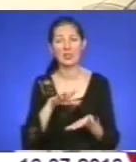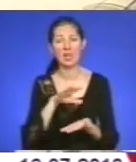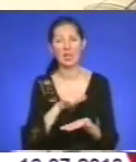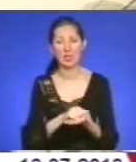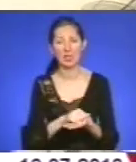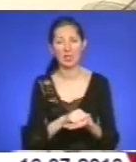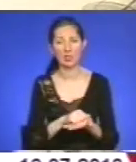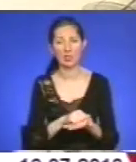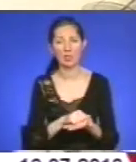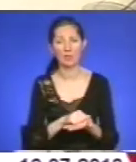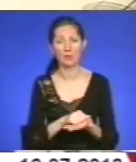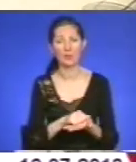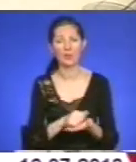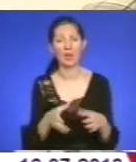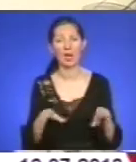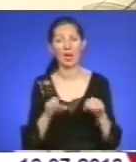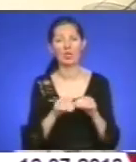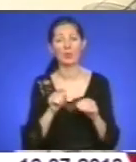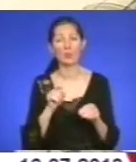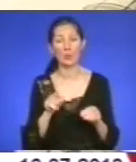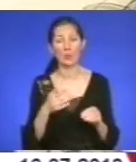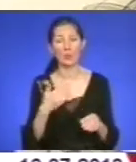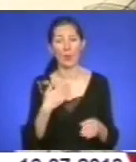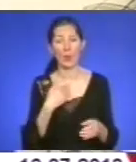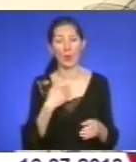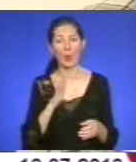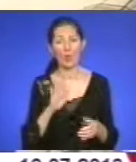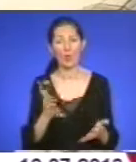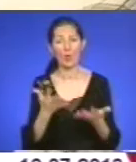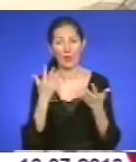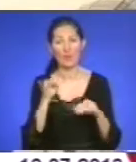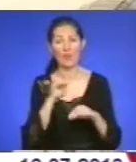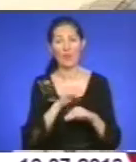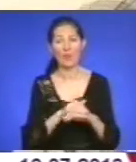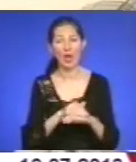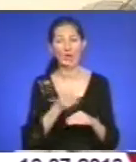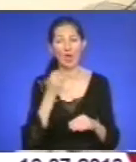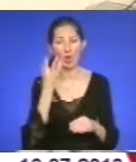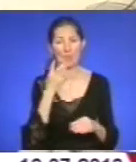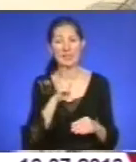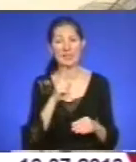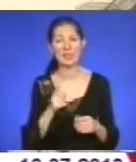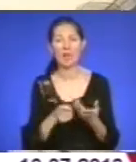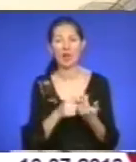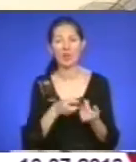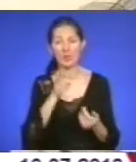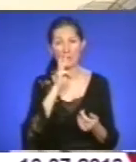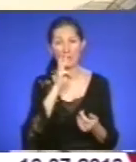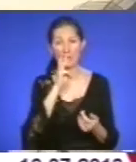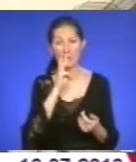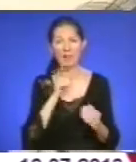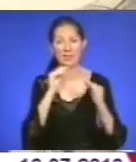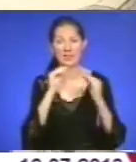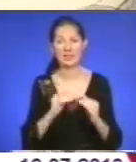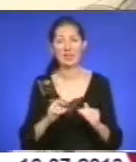зайнятості. Разом з тим було виявлено факти, коли нараховувала заробітна плата нижче,